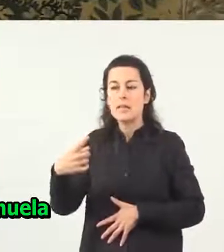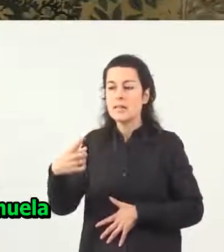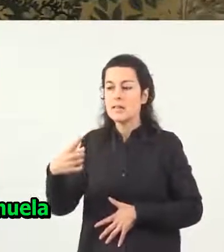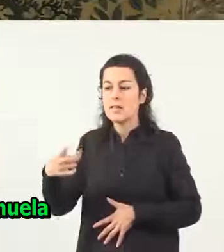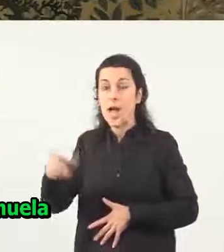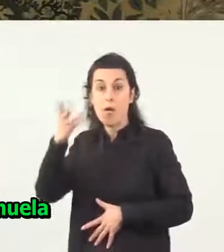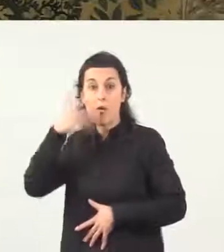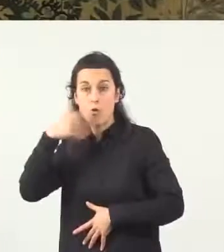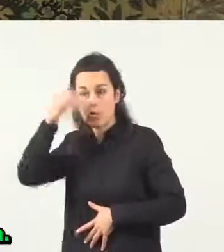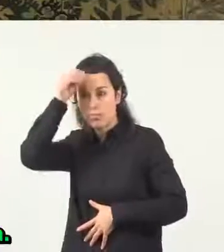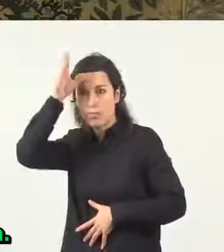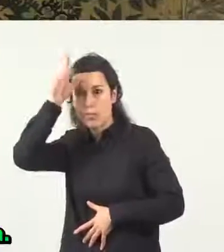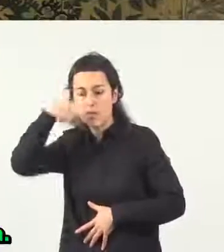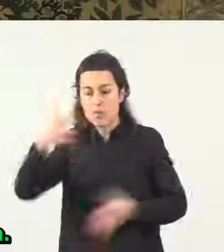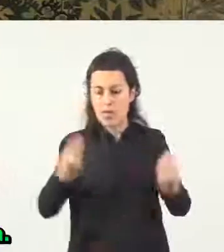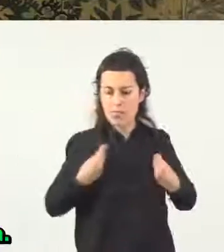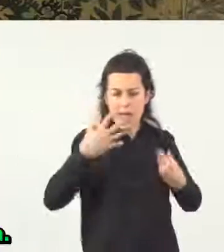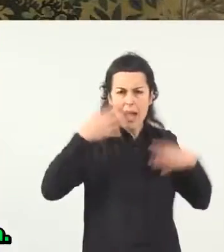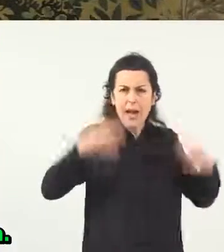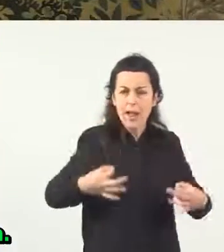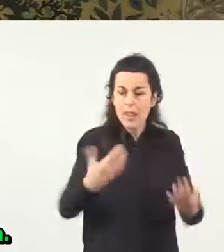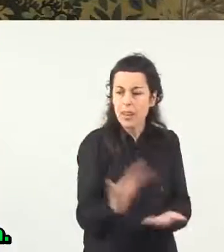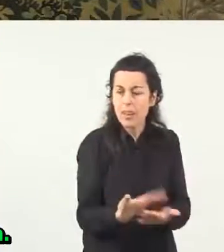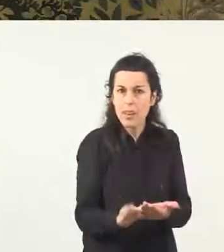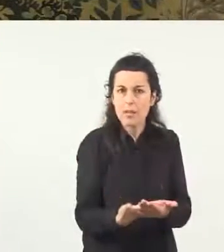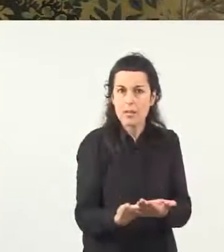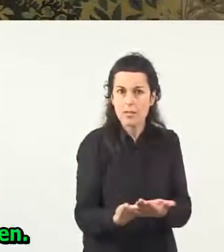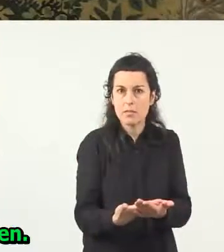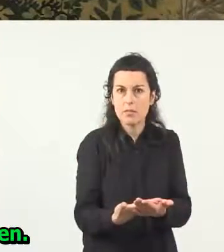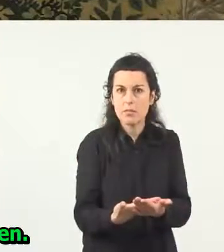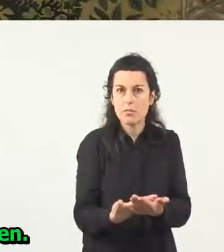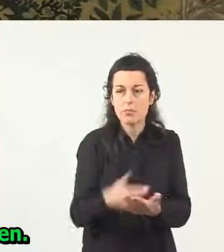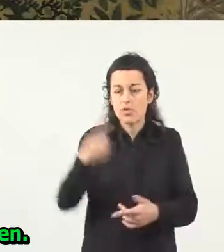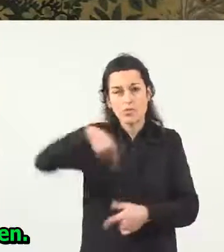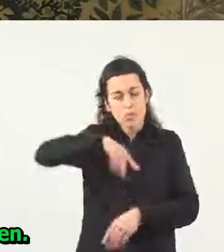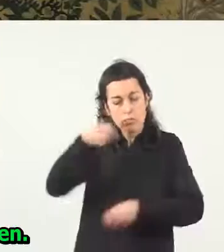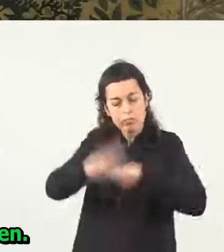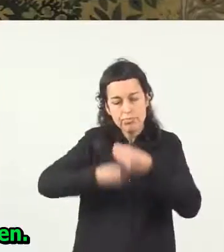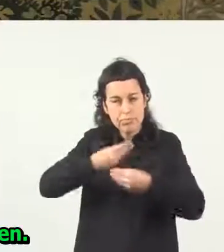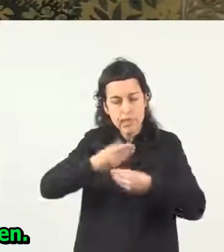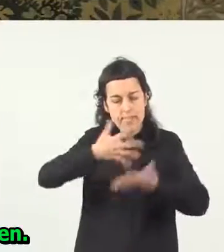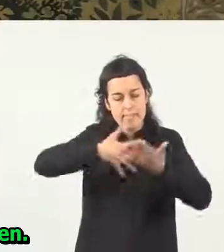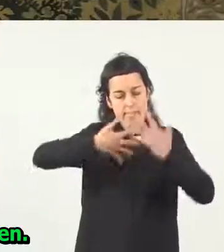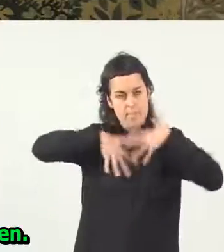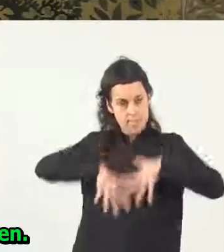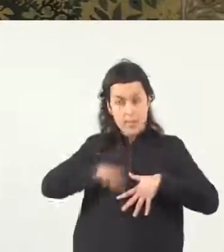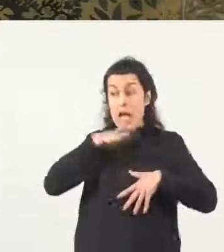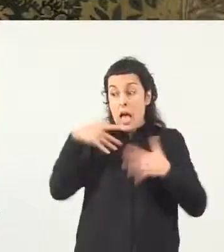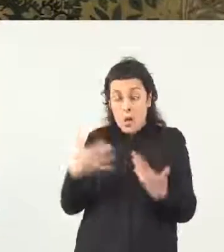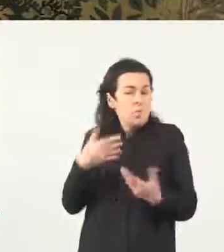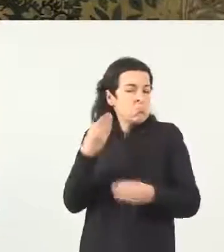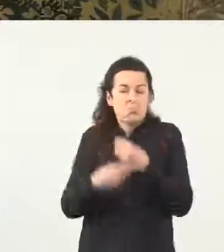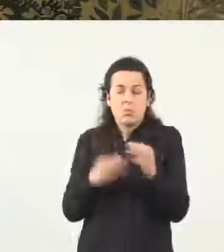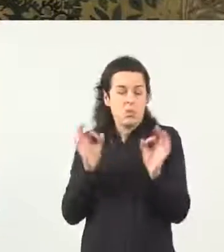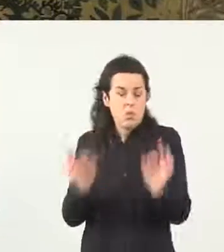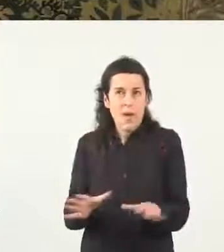hori gure bizitzekin, egiten genuela digestio hori guztia. Vale. Gaur egun, jarraitzen dugu hori egiten, ez? Esango